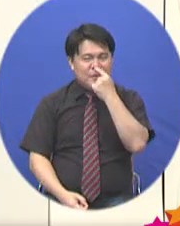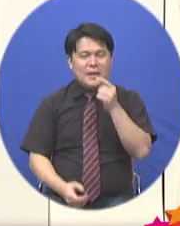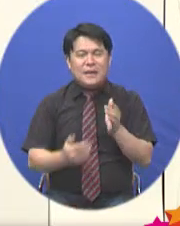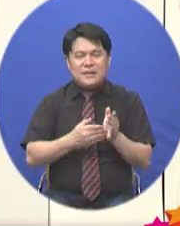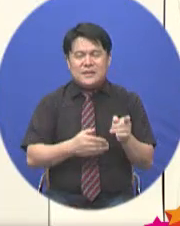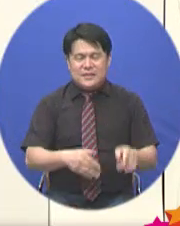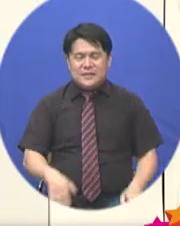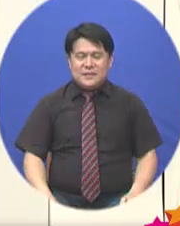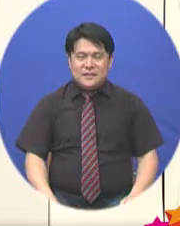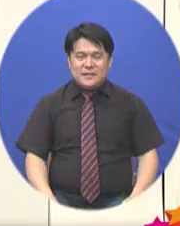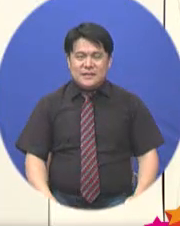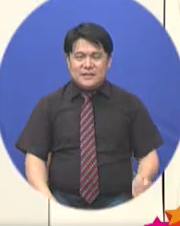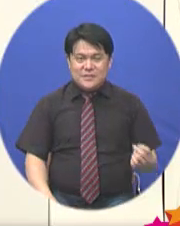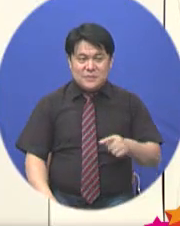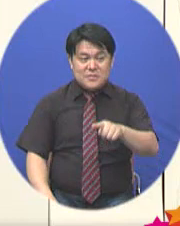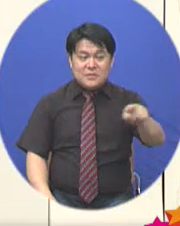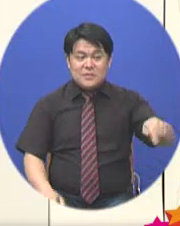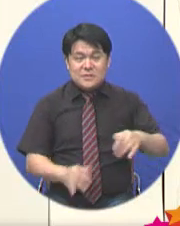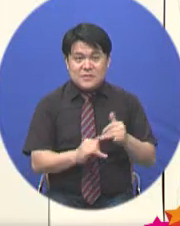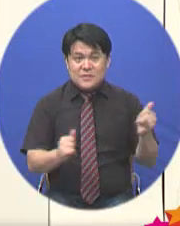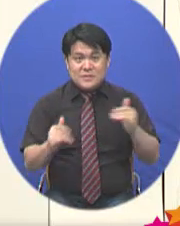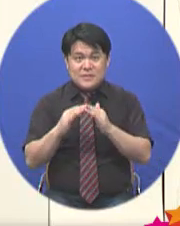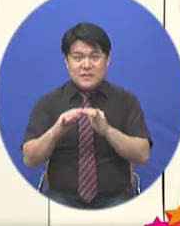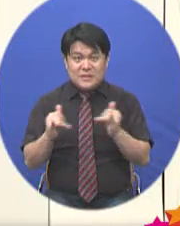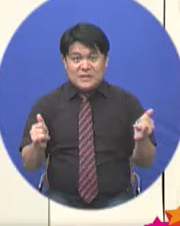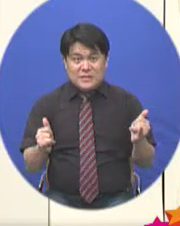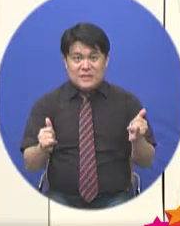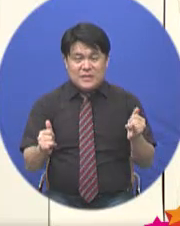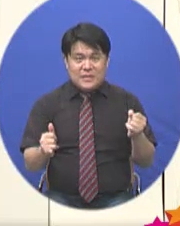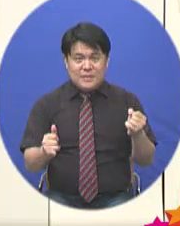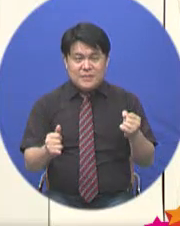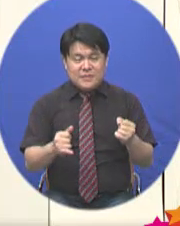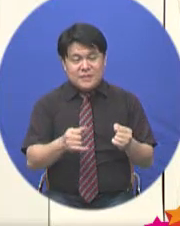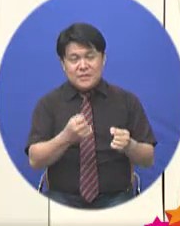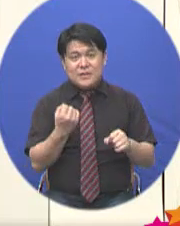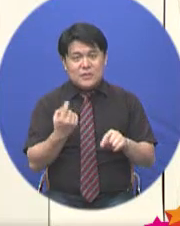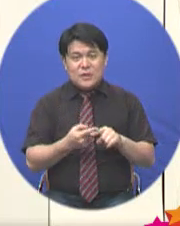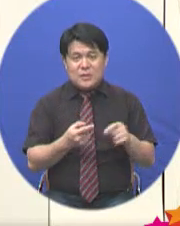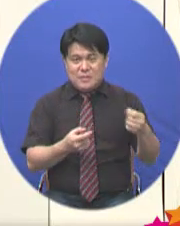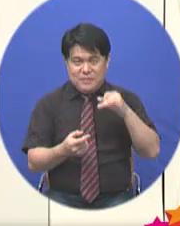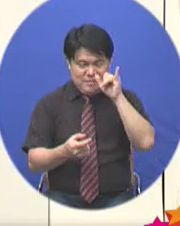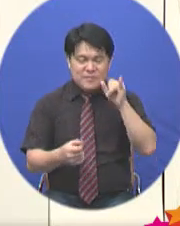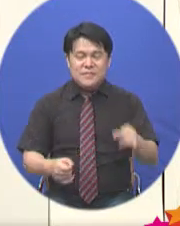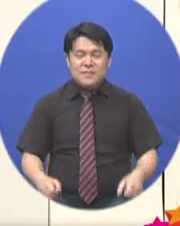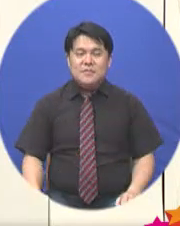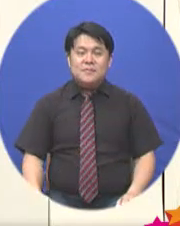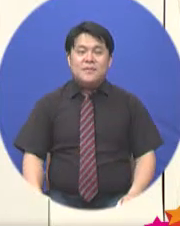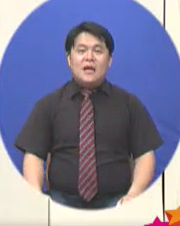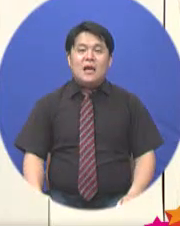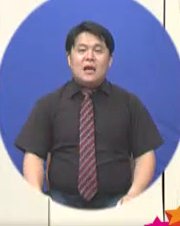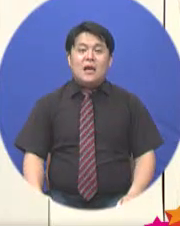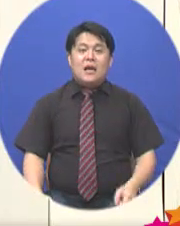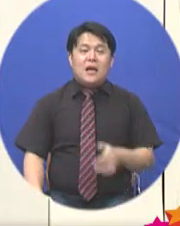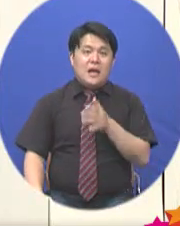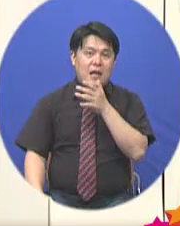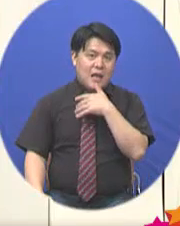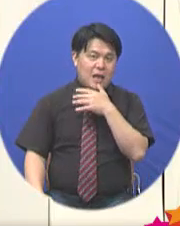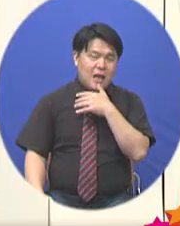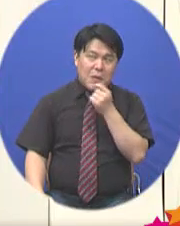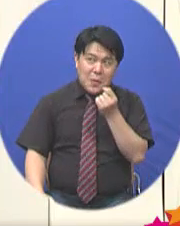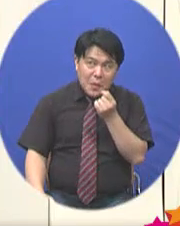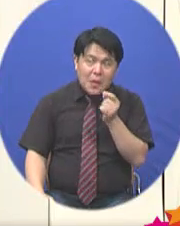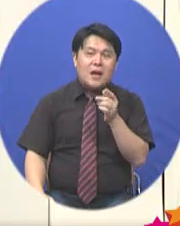네. 예, 또 여기 사람들은 나보고 전라도 사람, 전라도 말한다고 그럽니다. 아, 네. 그러네요. 그러게. 아, 약간은 예, 예. 그렇게 들리긴